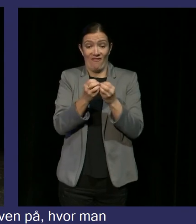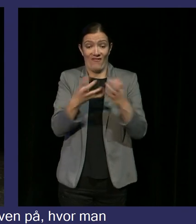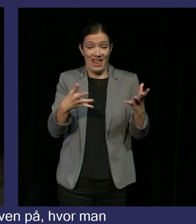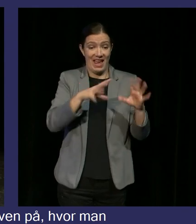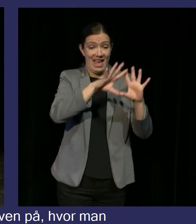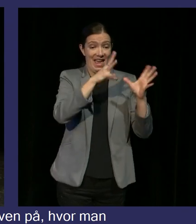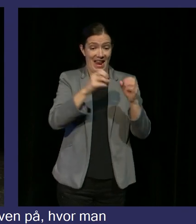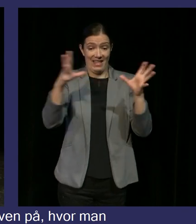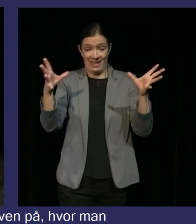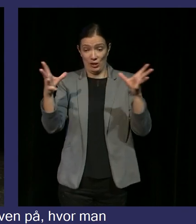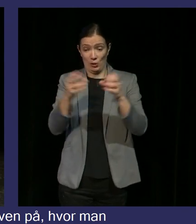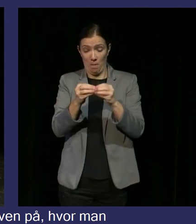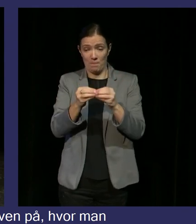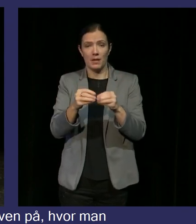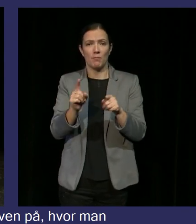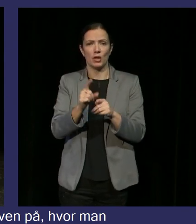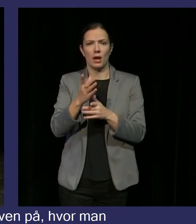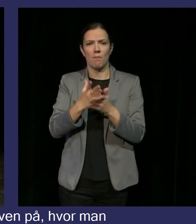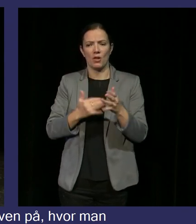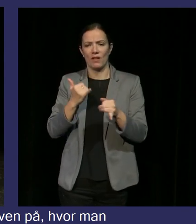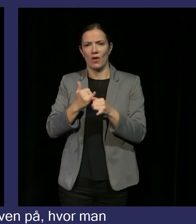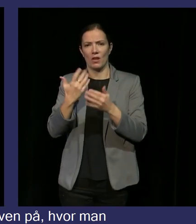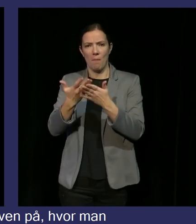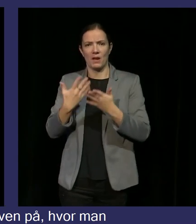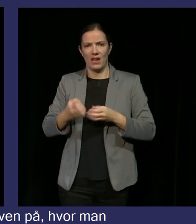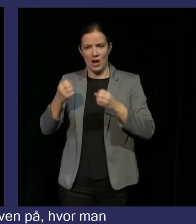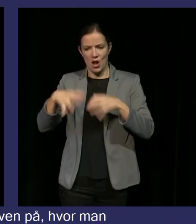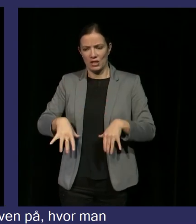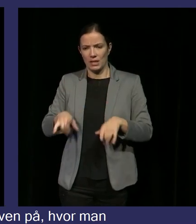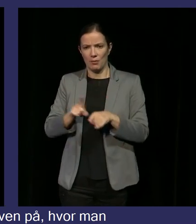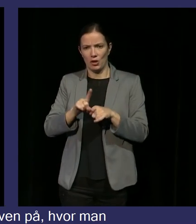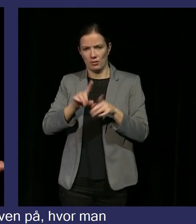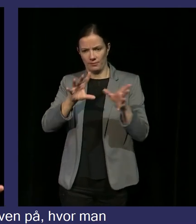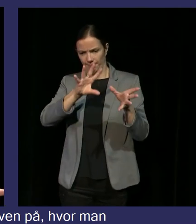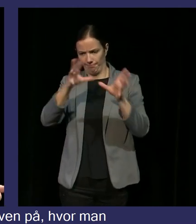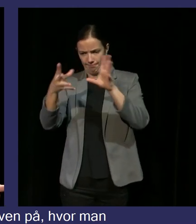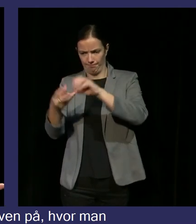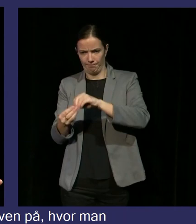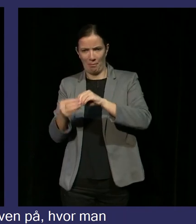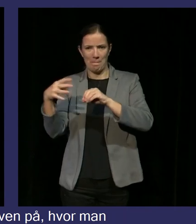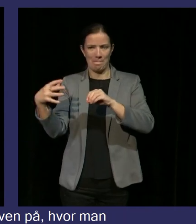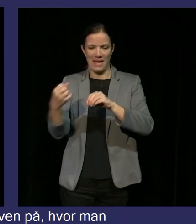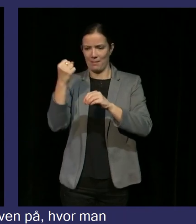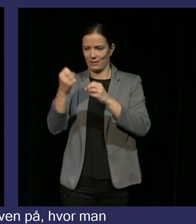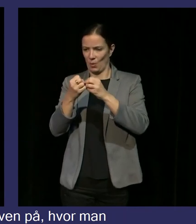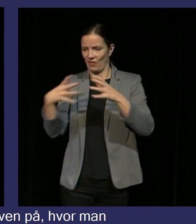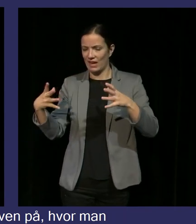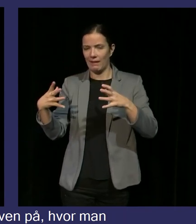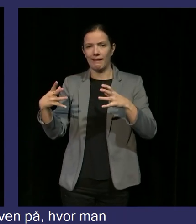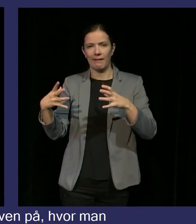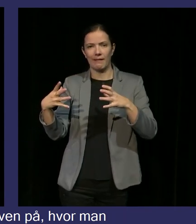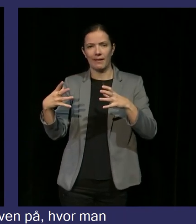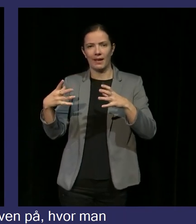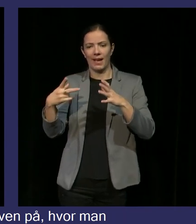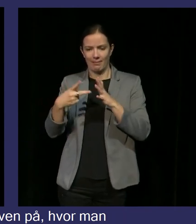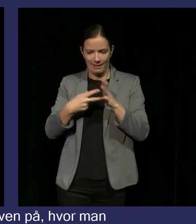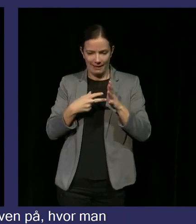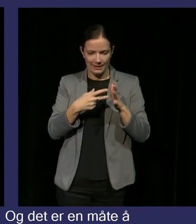så er det jo den måten man løser oppgaven, da, hvor man inkorporerer begrepsutvikling,